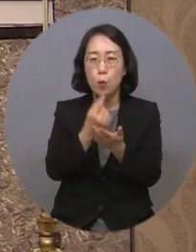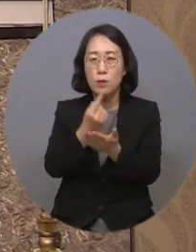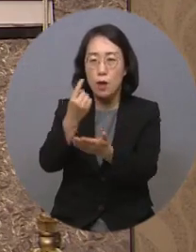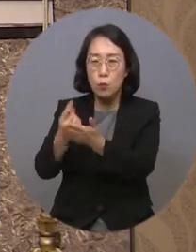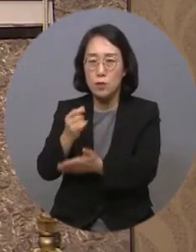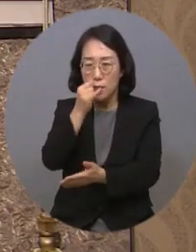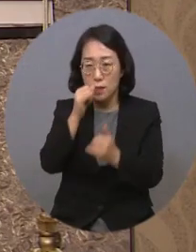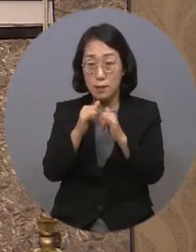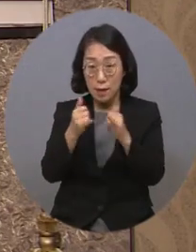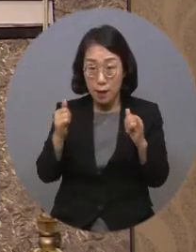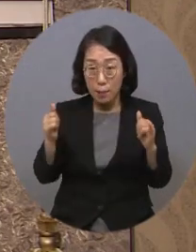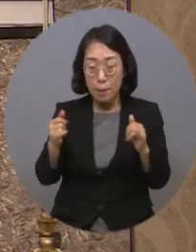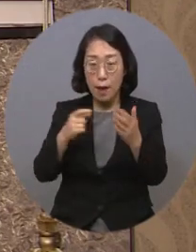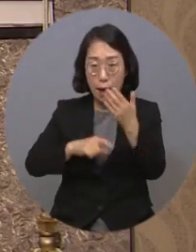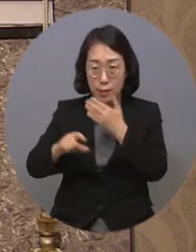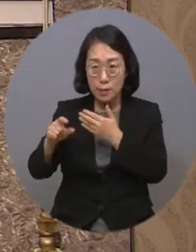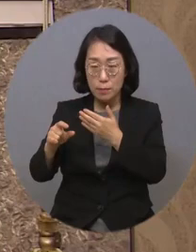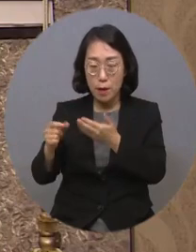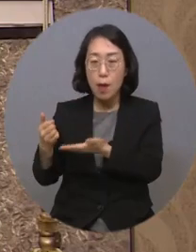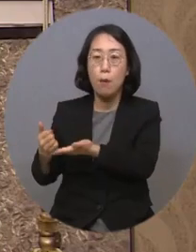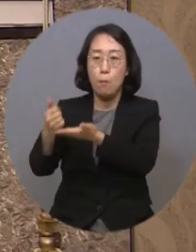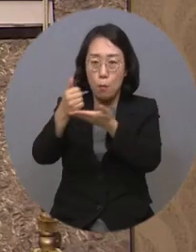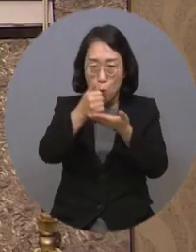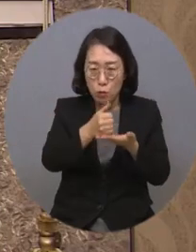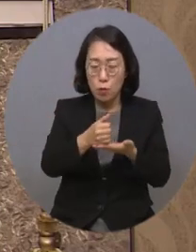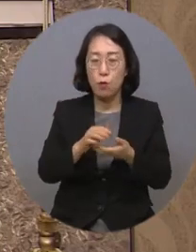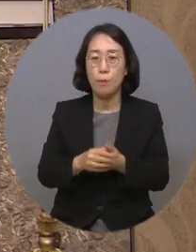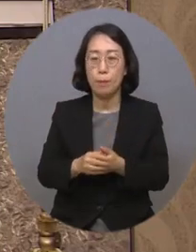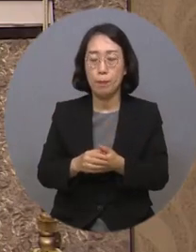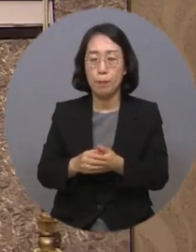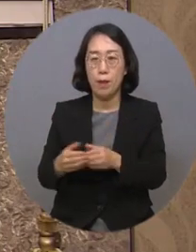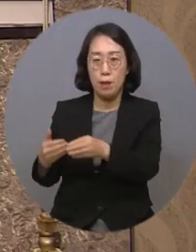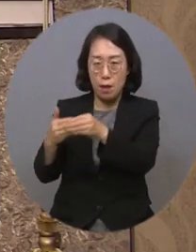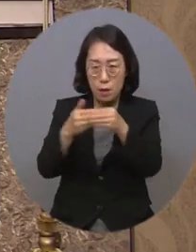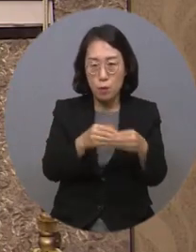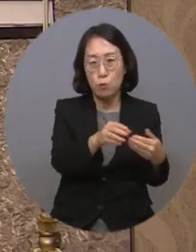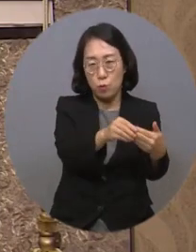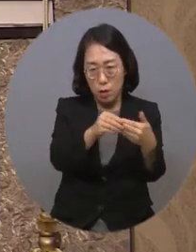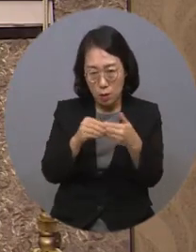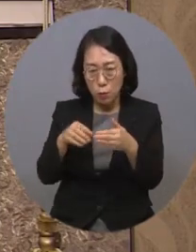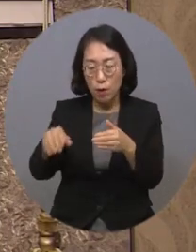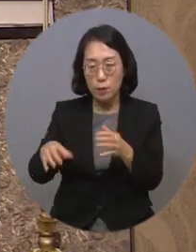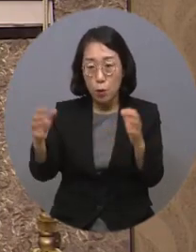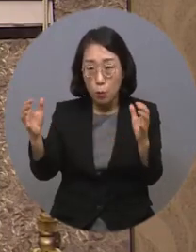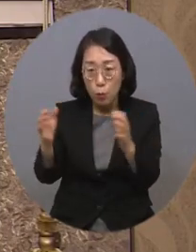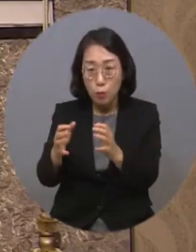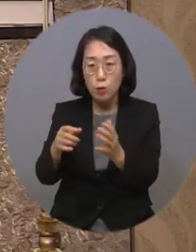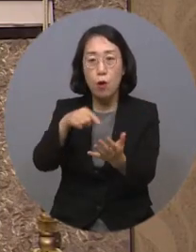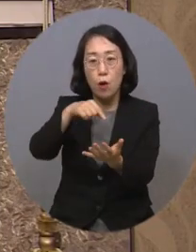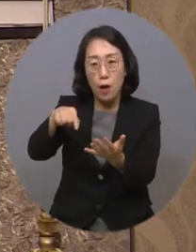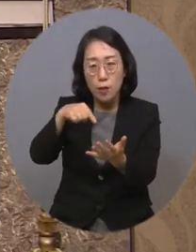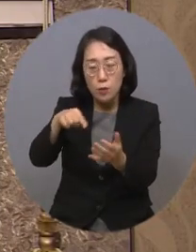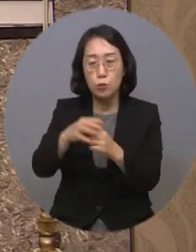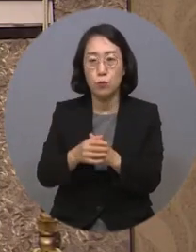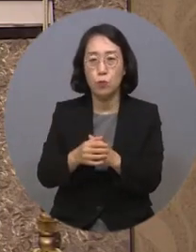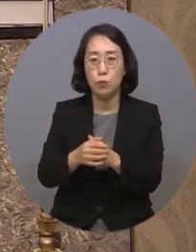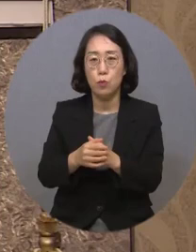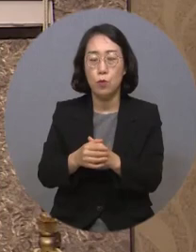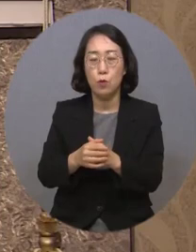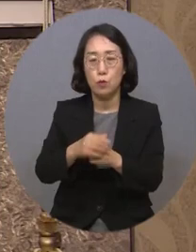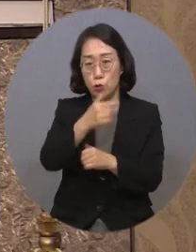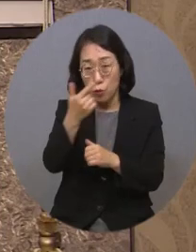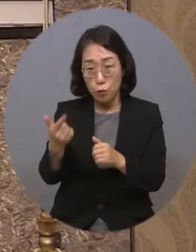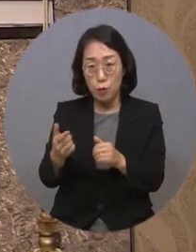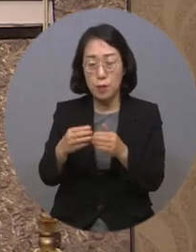아침에 이렇게 모셔와서 식사도 대접해드리고 또 프로그램도 해드리고 공부도 가르쳐드리고 또 저녁에 또 집에 모셔다 드리고 예.